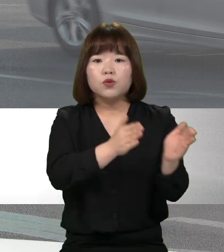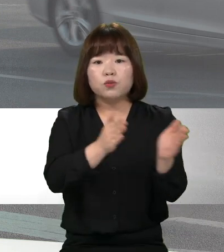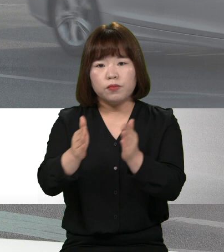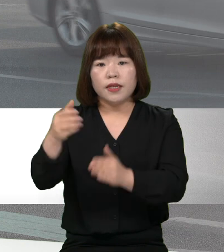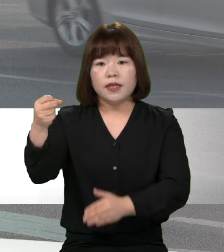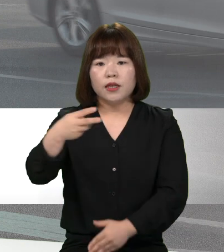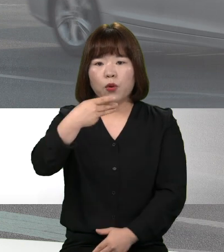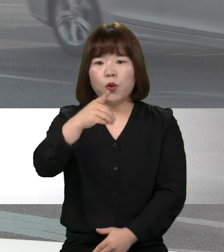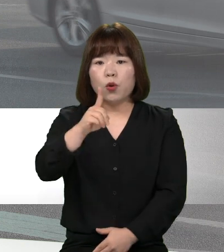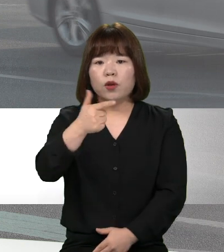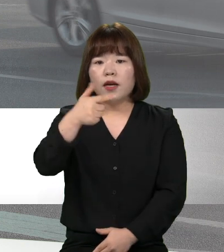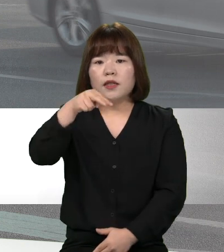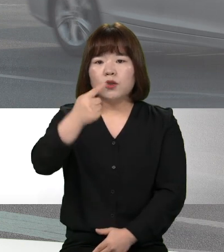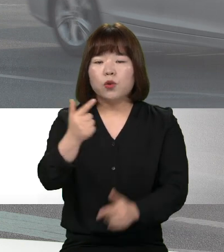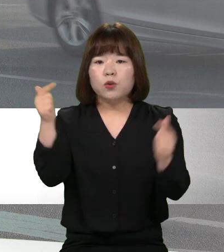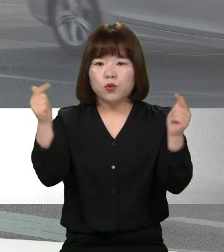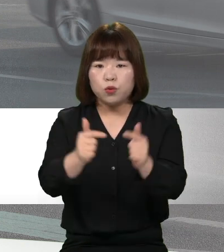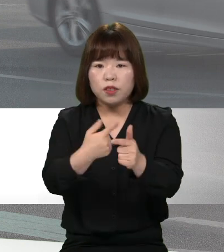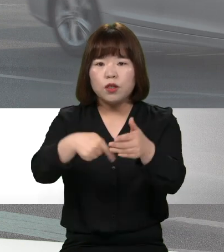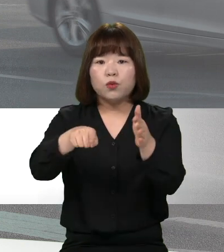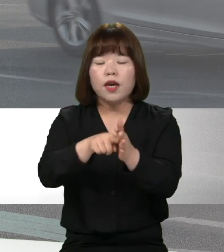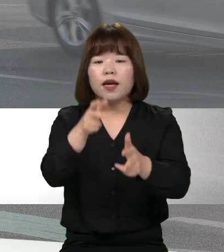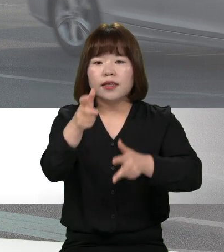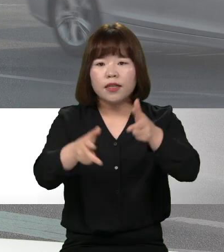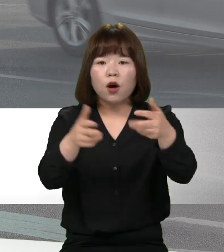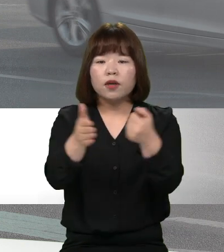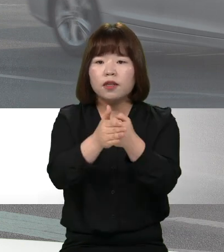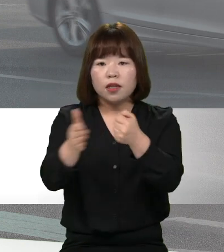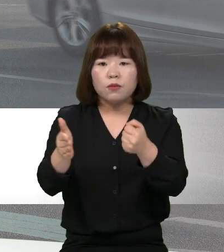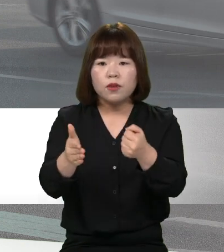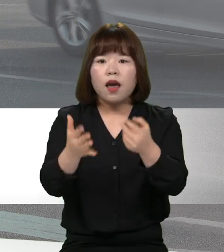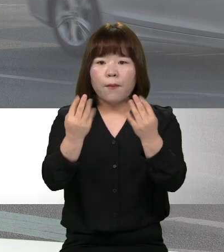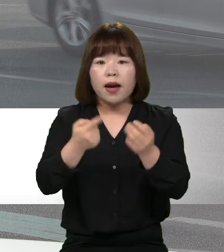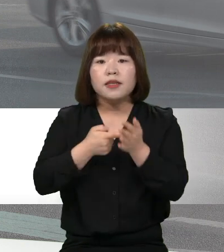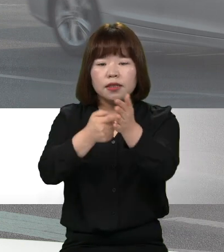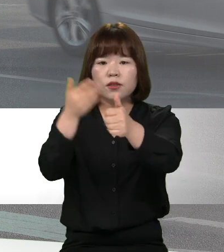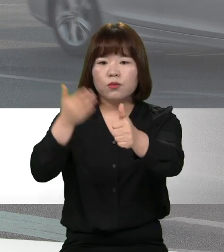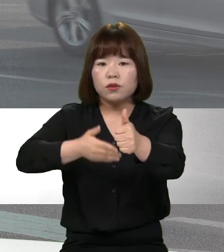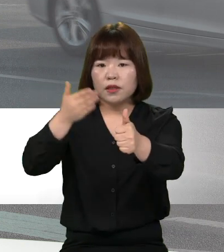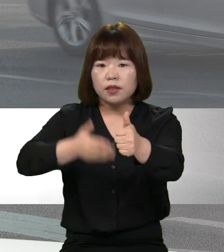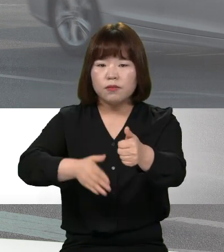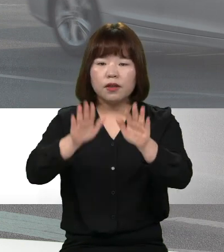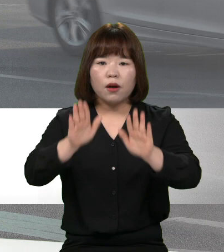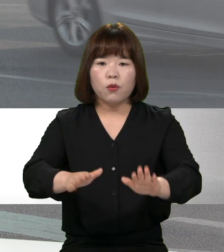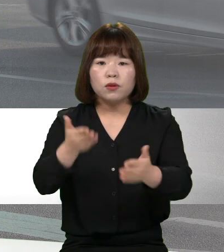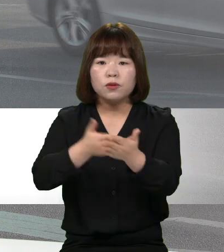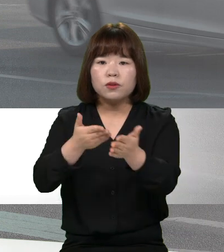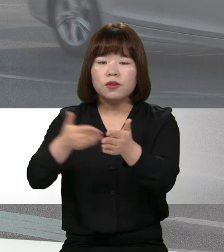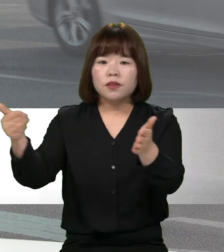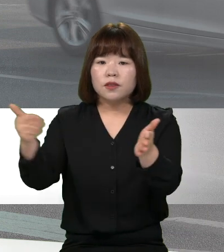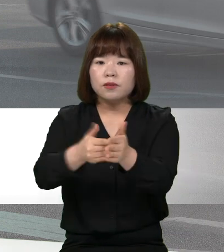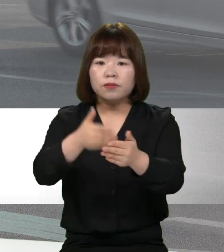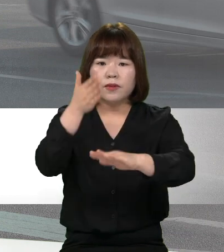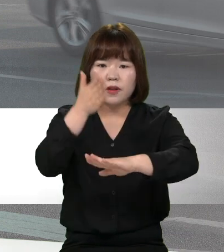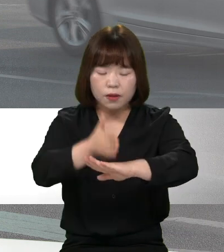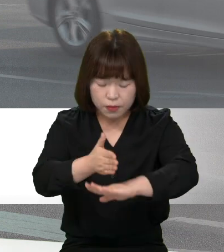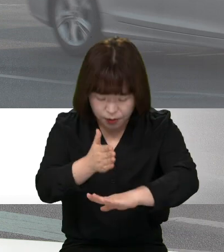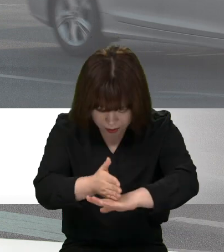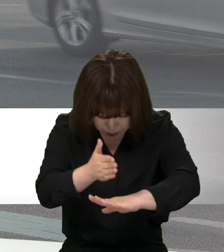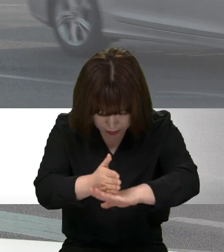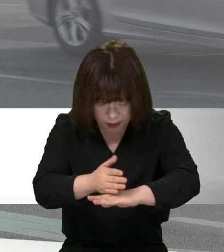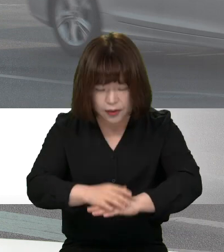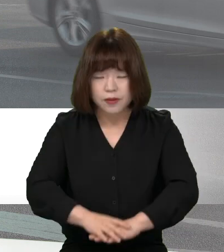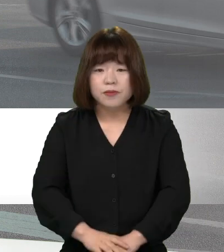탄소 중립 실현을 위한 사업인 만큼 여러 분들의 많은 신청을 기다리겠습니다 이번주 준비한 소식은 여기까지입니다 시청해주신